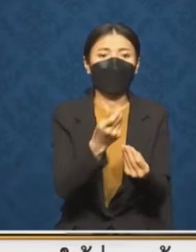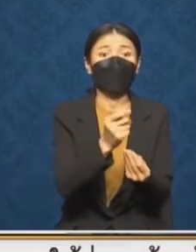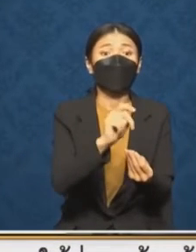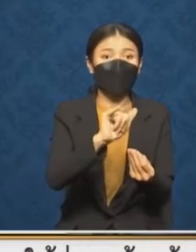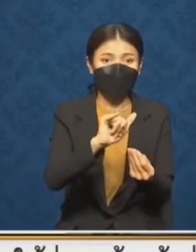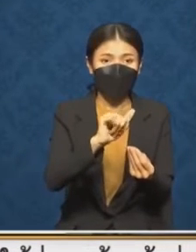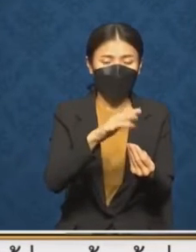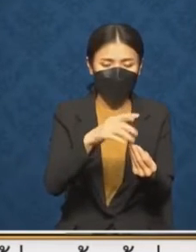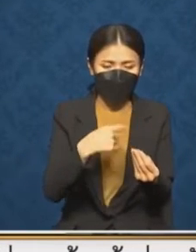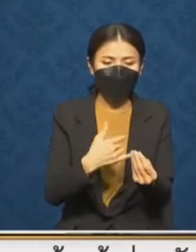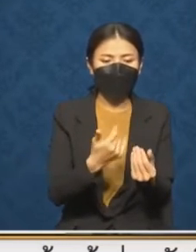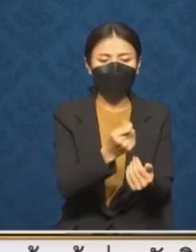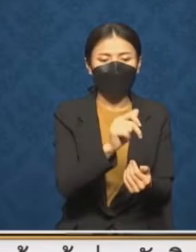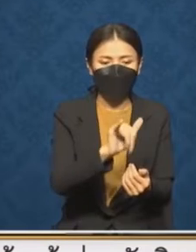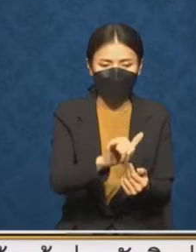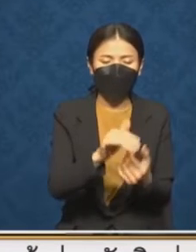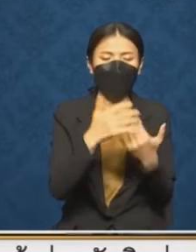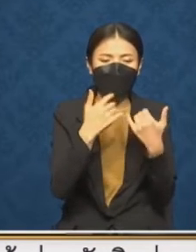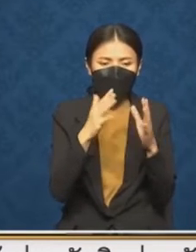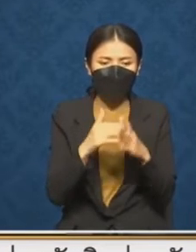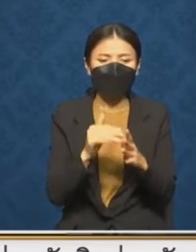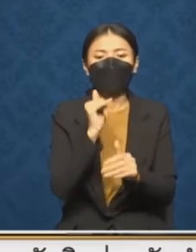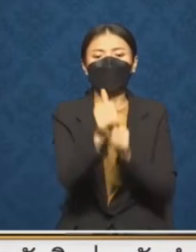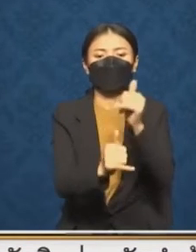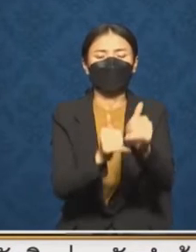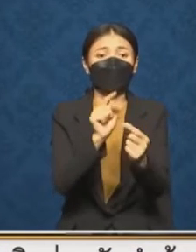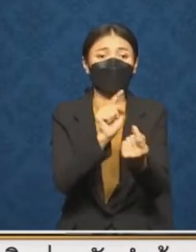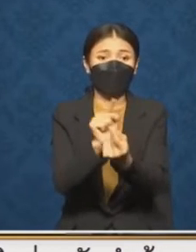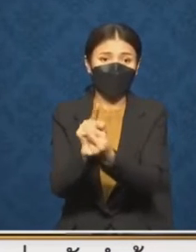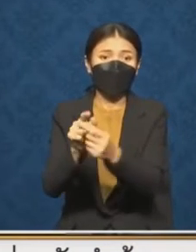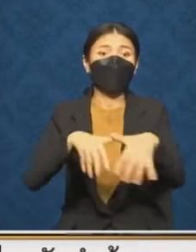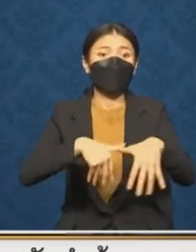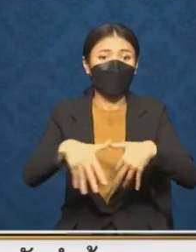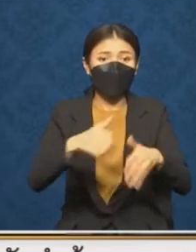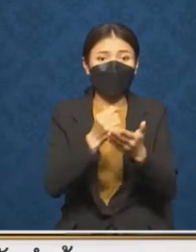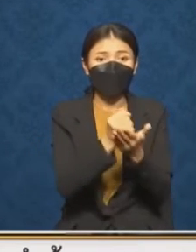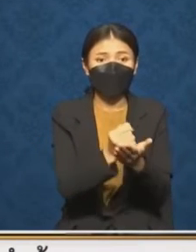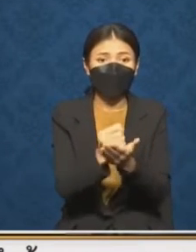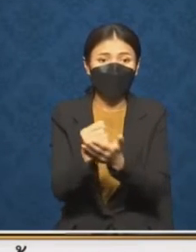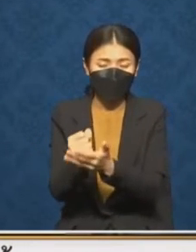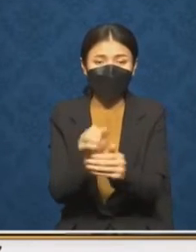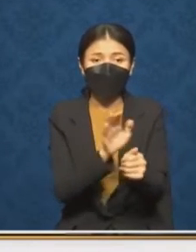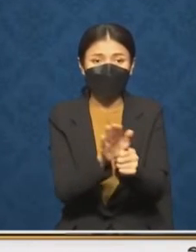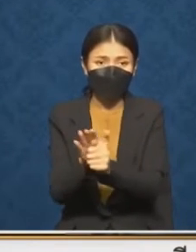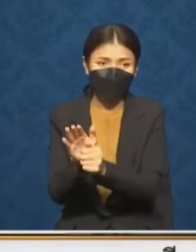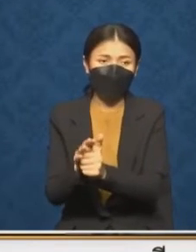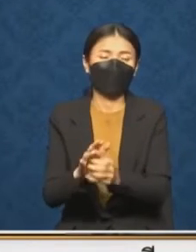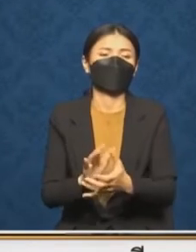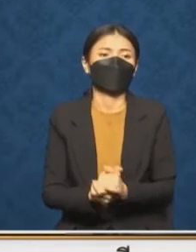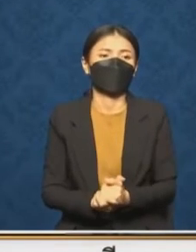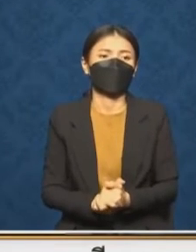by the